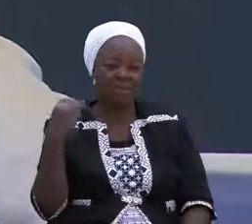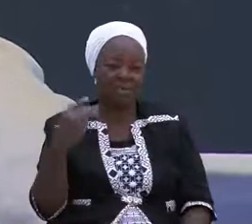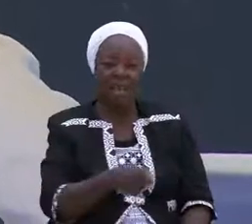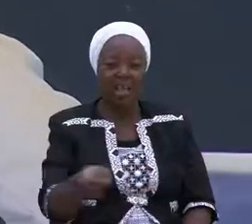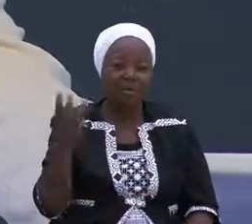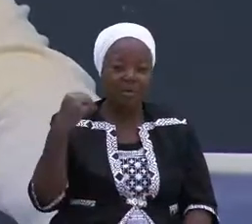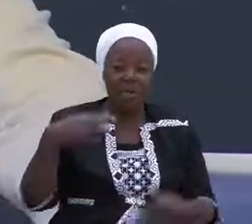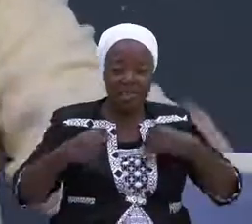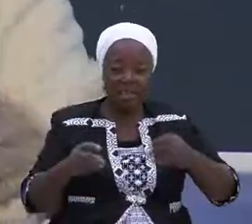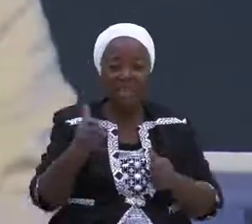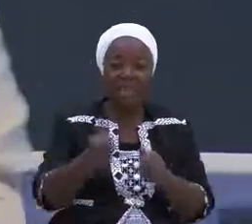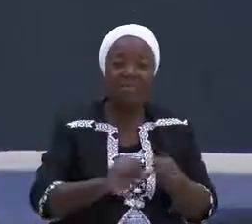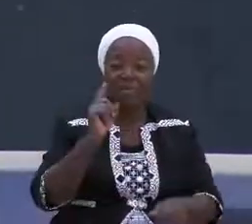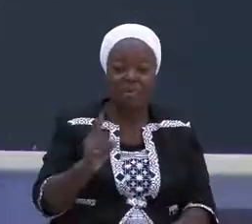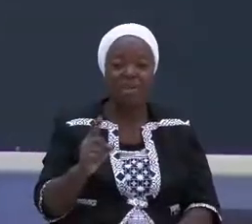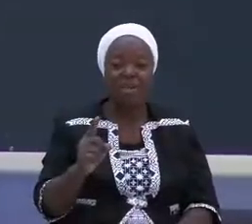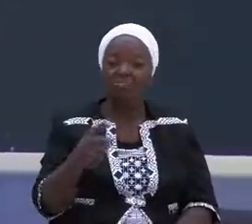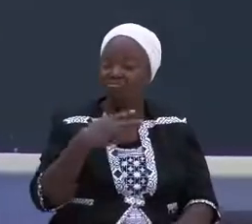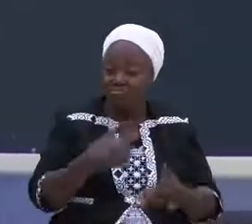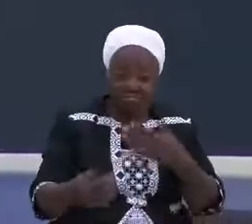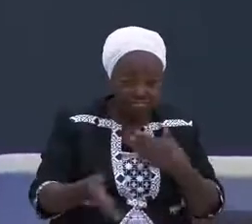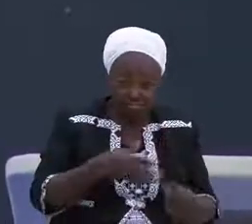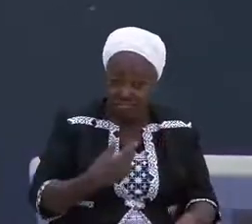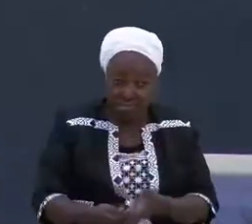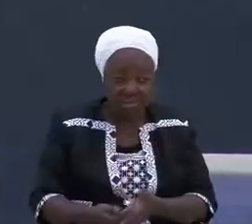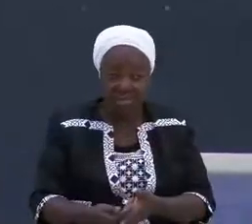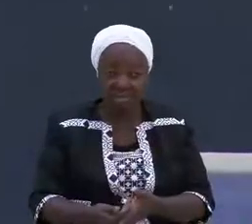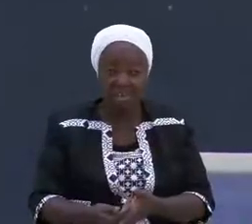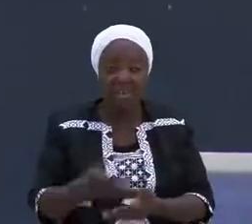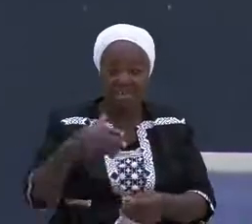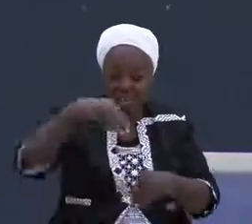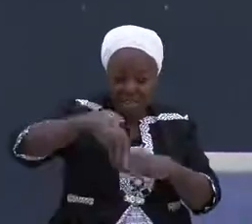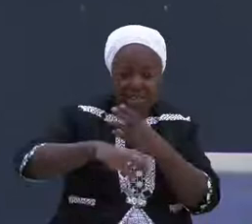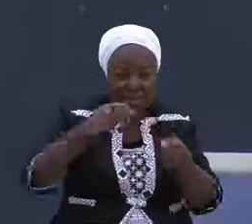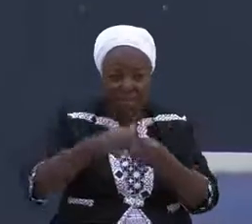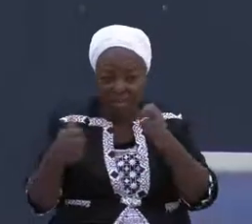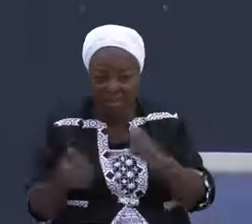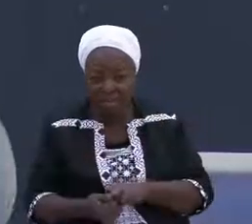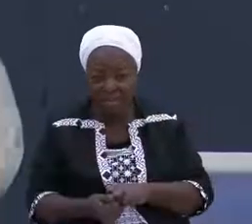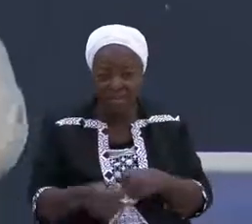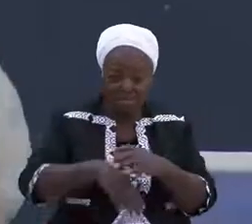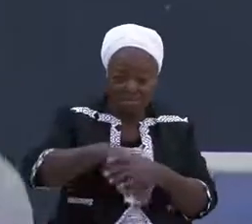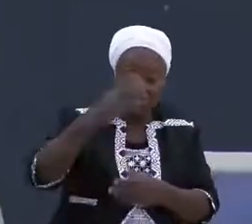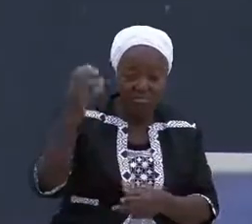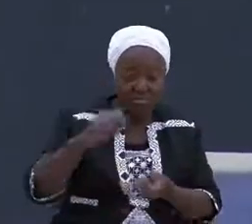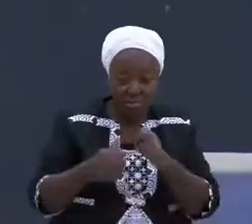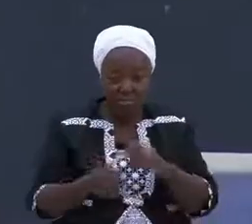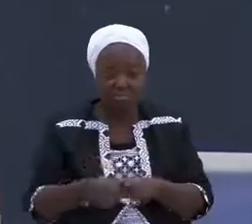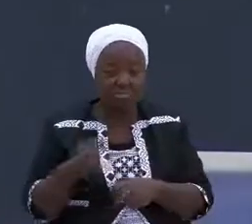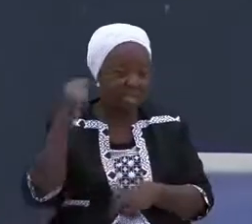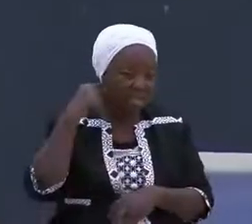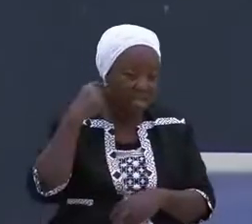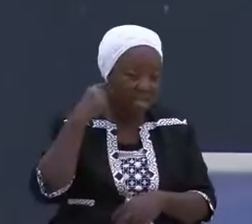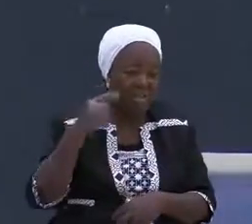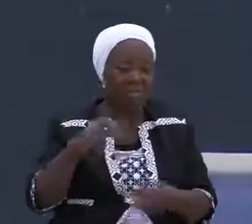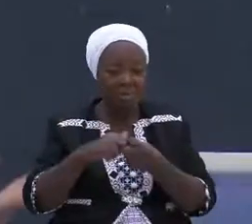Il fit tous guérir. Quel que soit le problème interne, externe, le problème des yeux, problème des